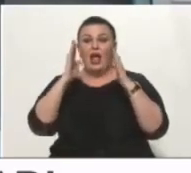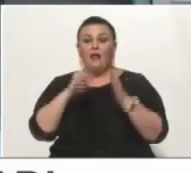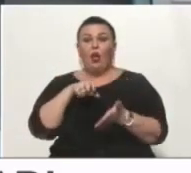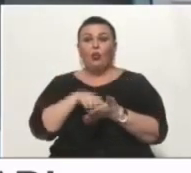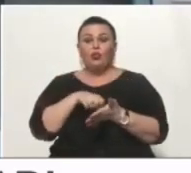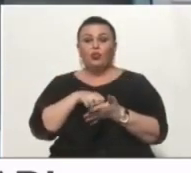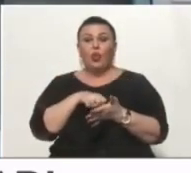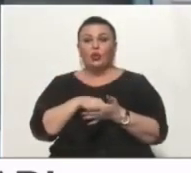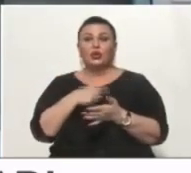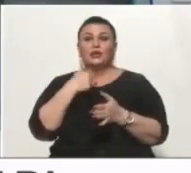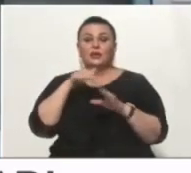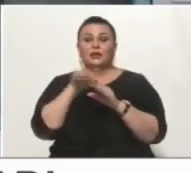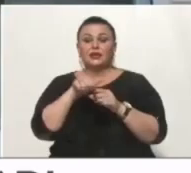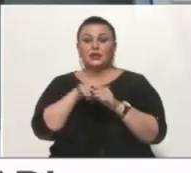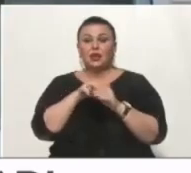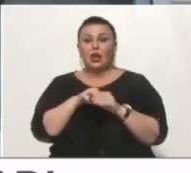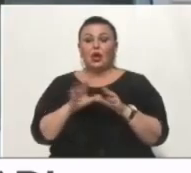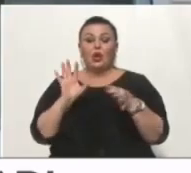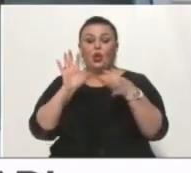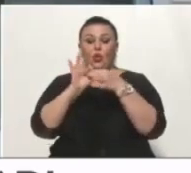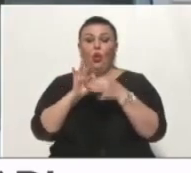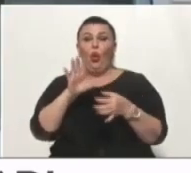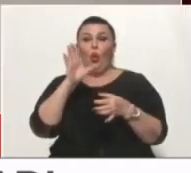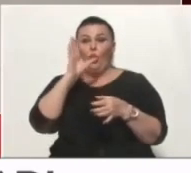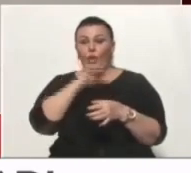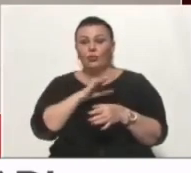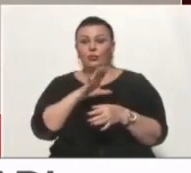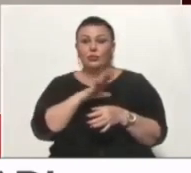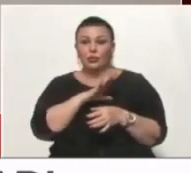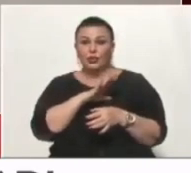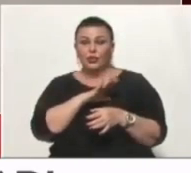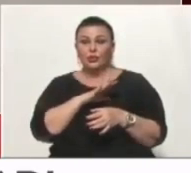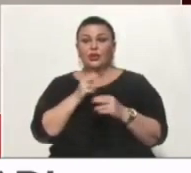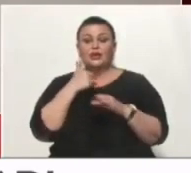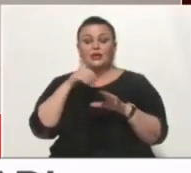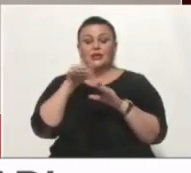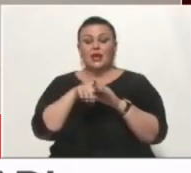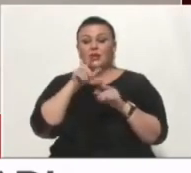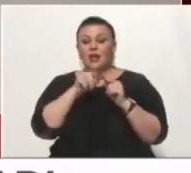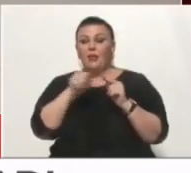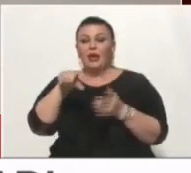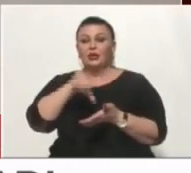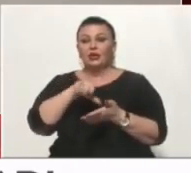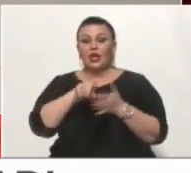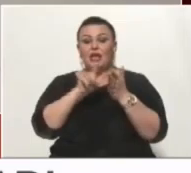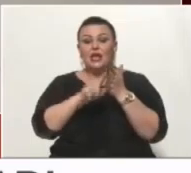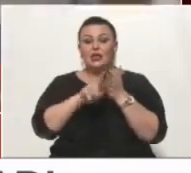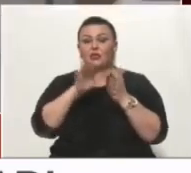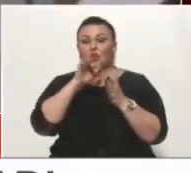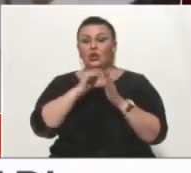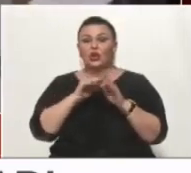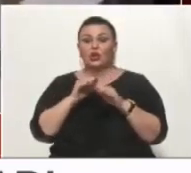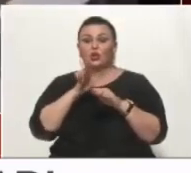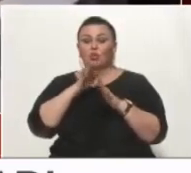poçt vasitəsilə səs verməyə qoşula bilmələri oldu. Çünki səs vermə zamanı iştirak edən 70 yaşdan yuxarı